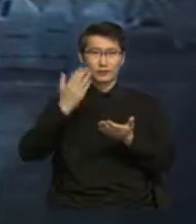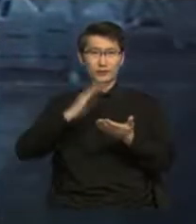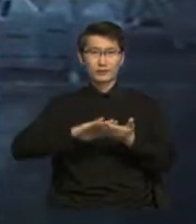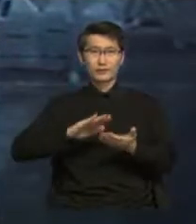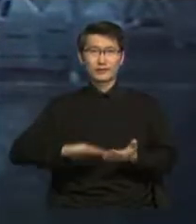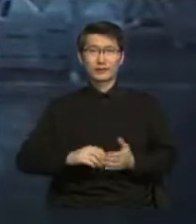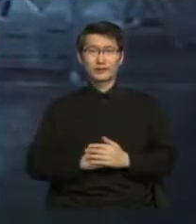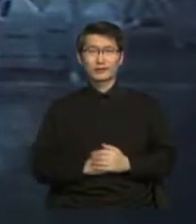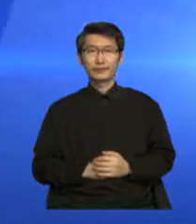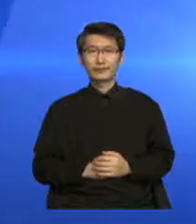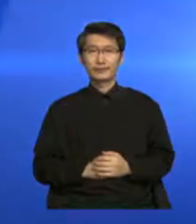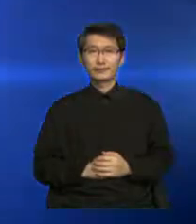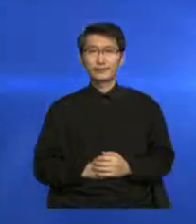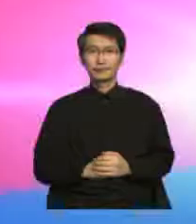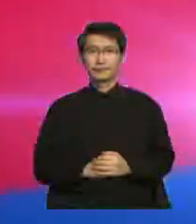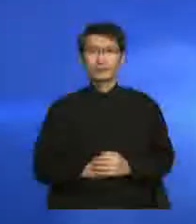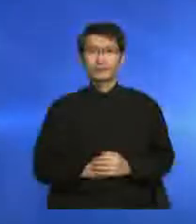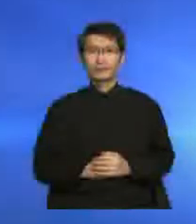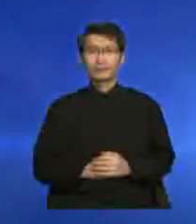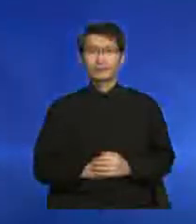소식 박용 기자 입니다